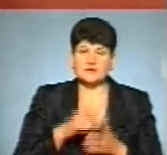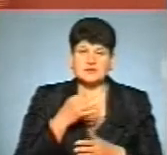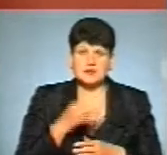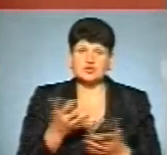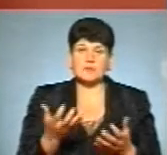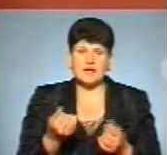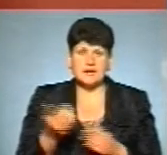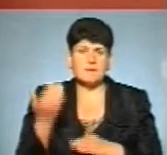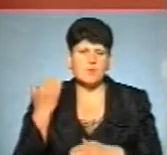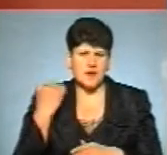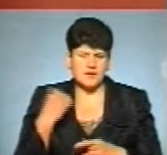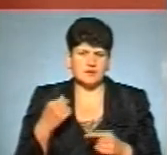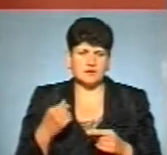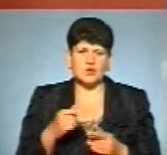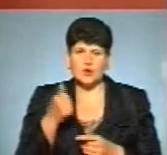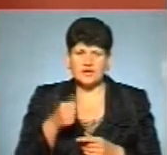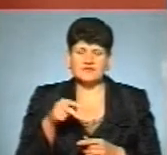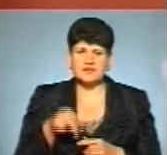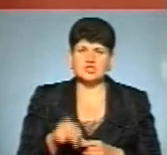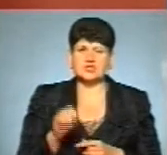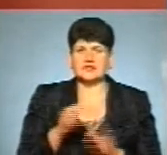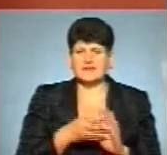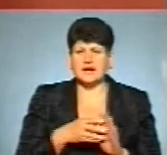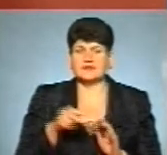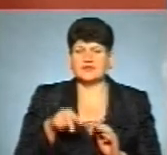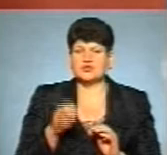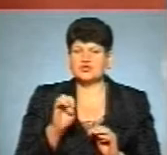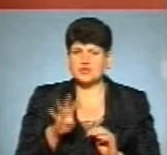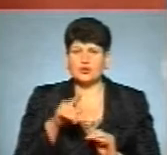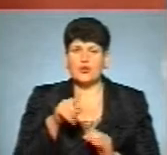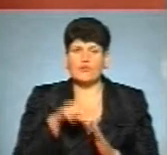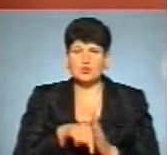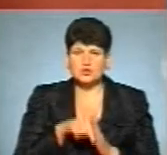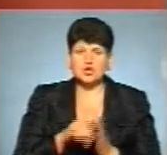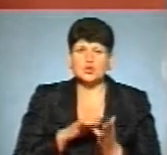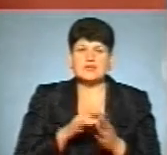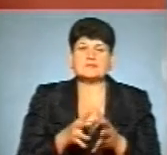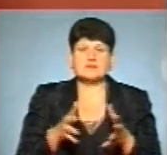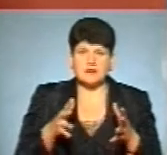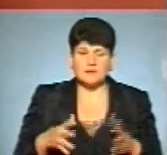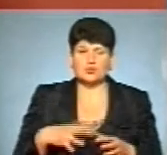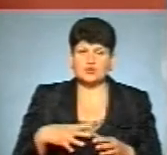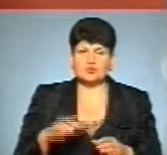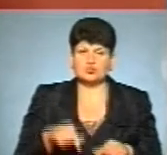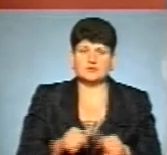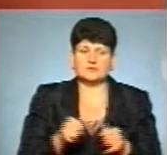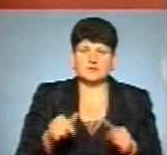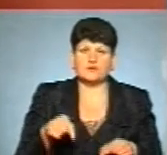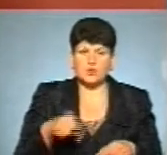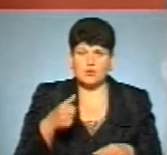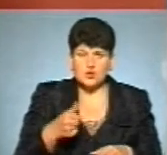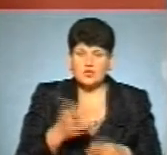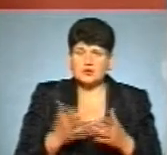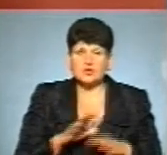брати попередні кризові роки, 2009-2014, то внутрішній туризм тоді зростав. І ми очікуємо, що буде зростання і в цьому році, якщо не